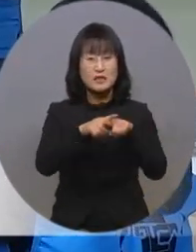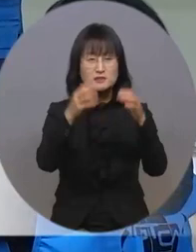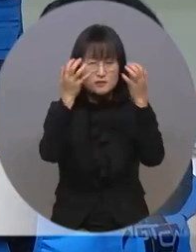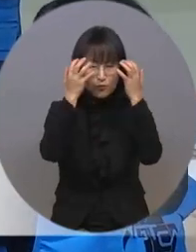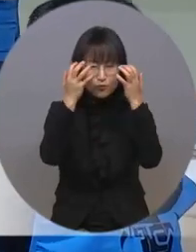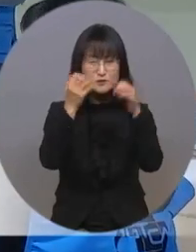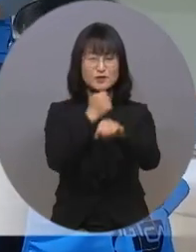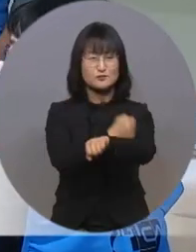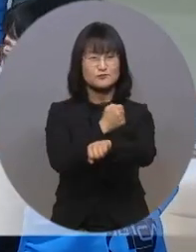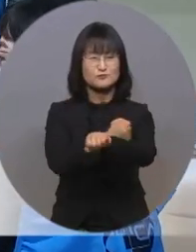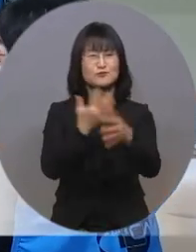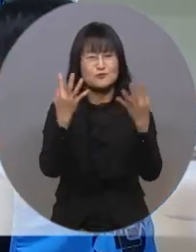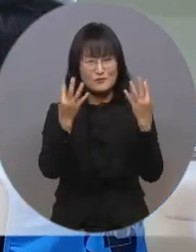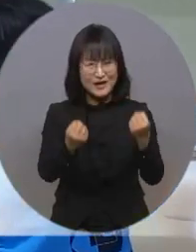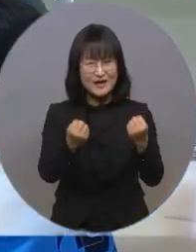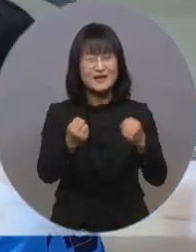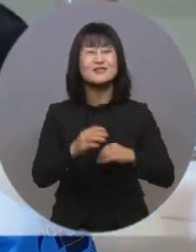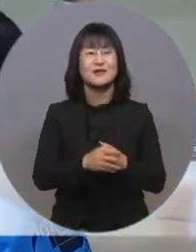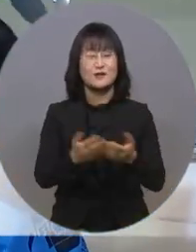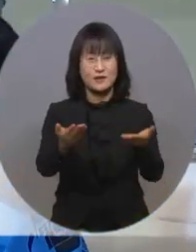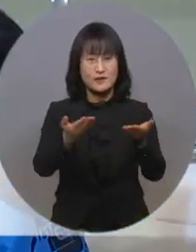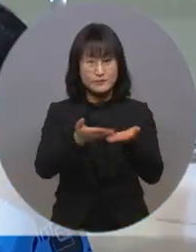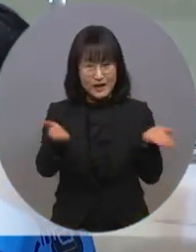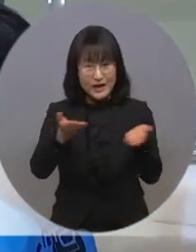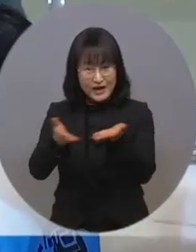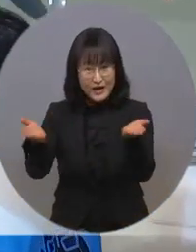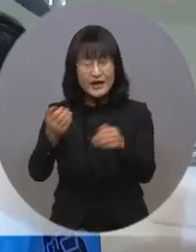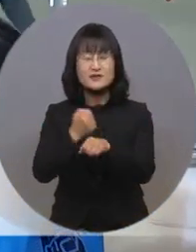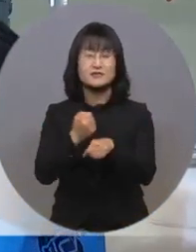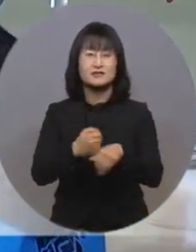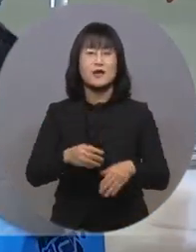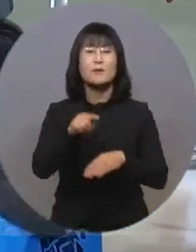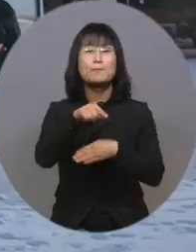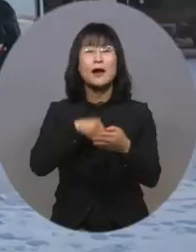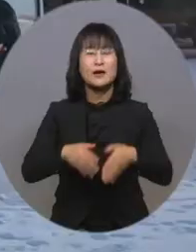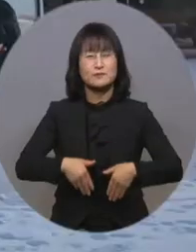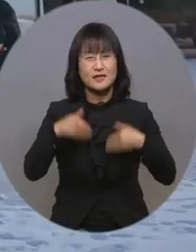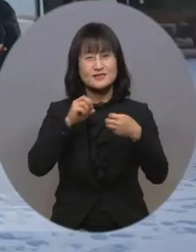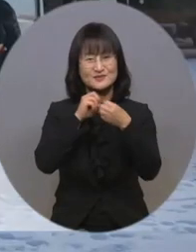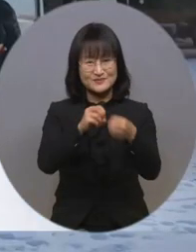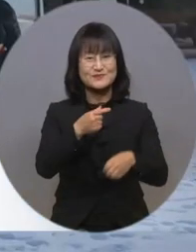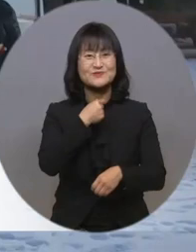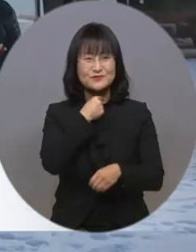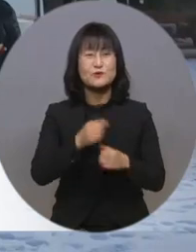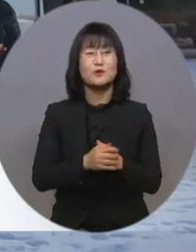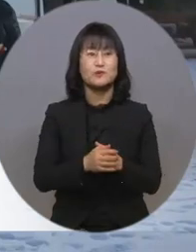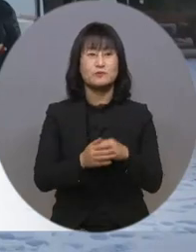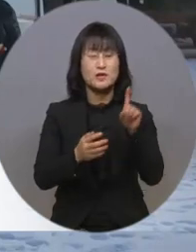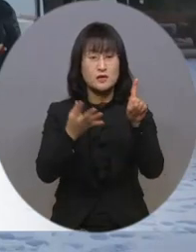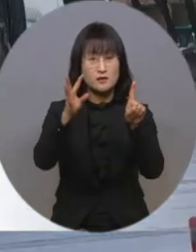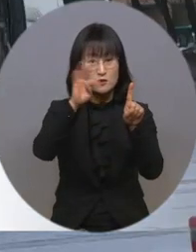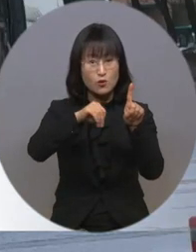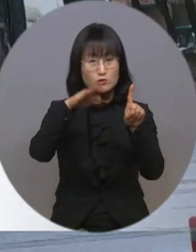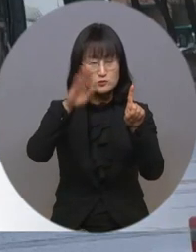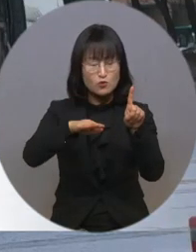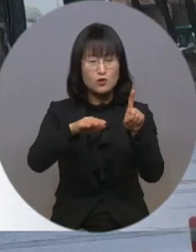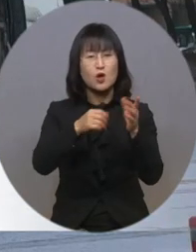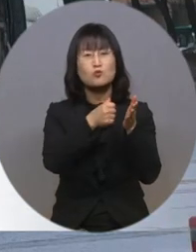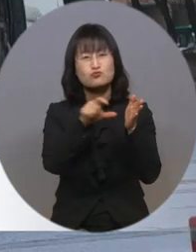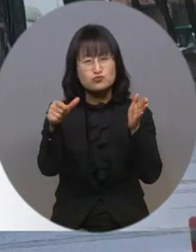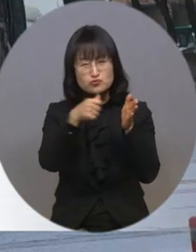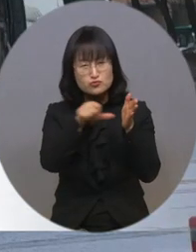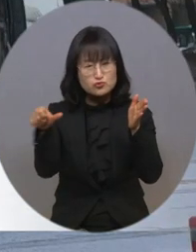하고 이거 받으신 분들한테 따뜻한 마음을 전해줬으면 좋겠습니다. 1억여 원 분량의 각종